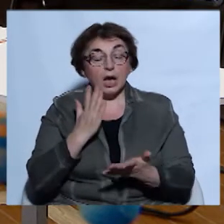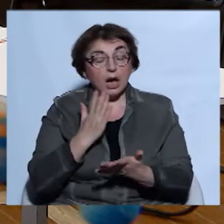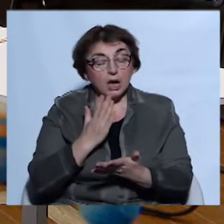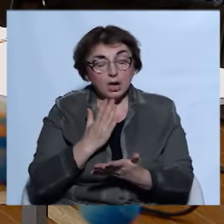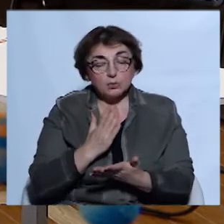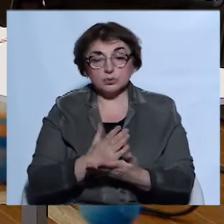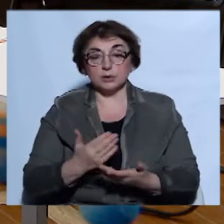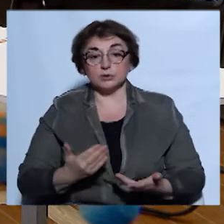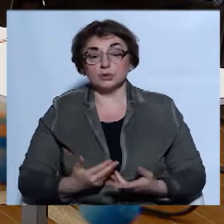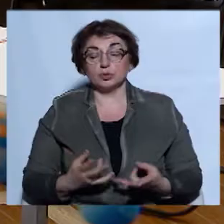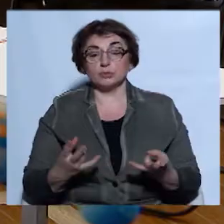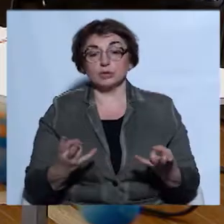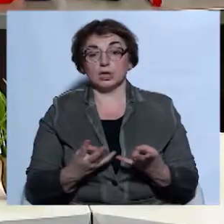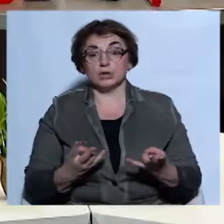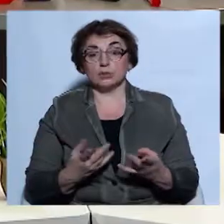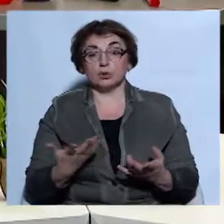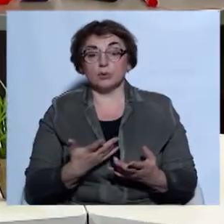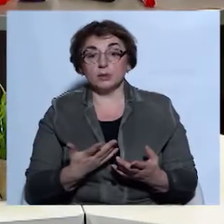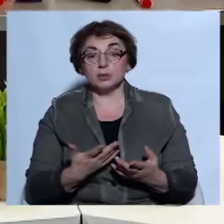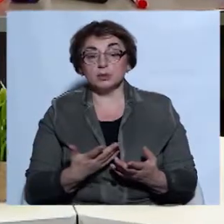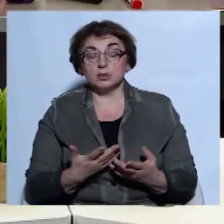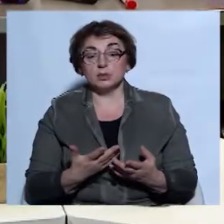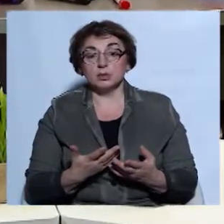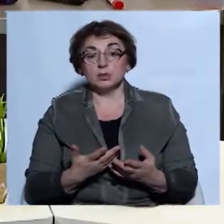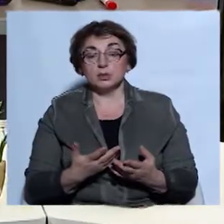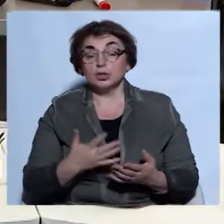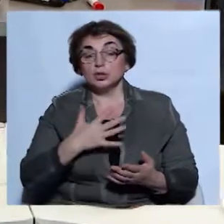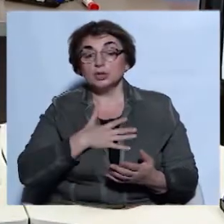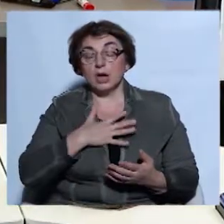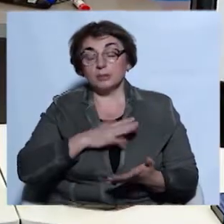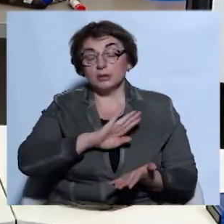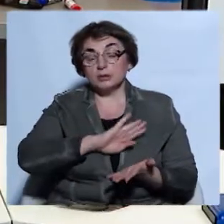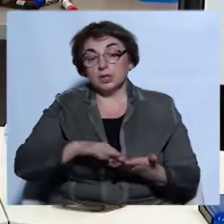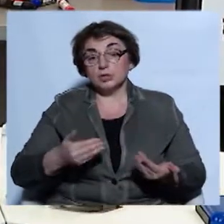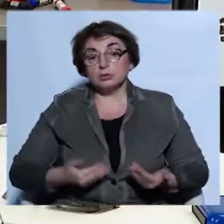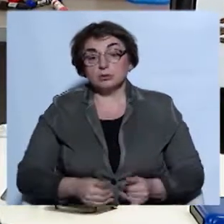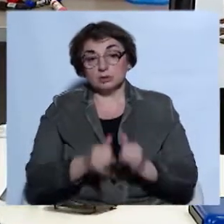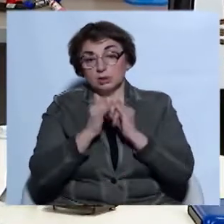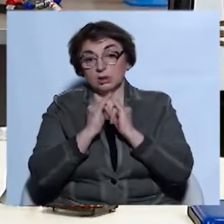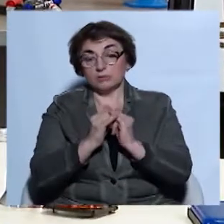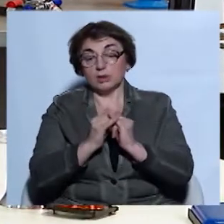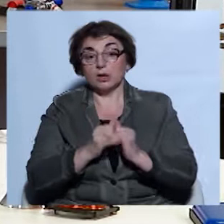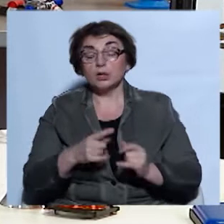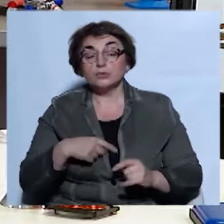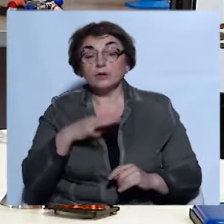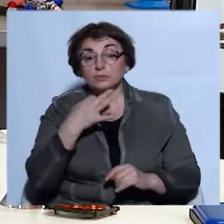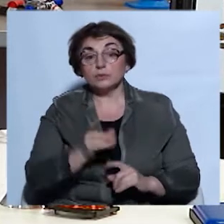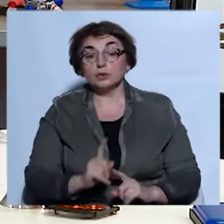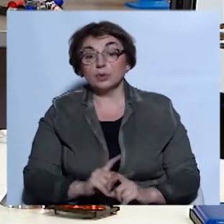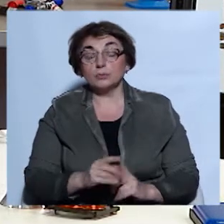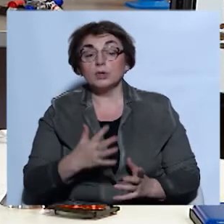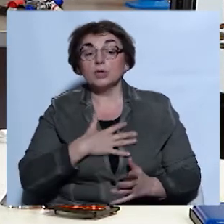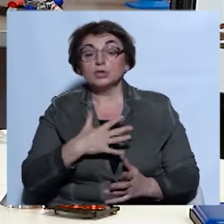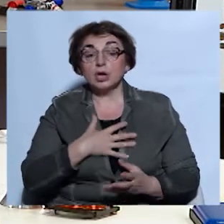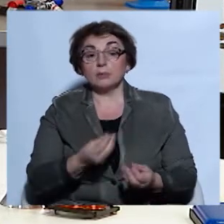სასიცოცხლო დაუცილებელი ნივთიერება, რომელზეც საერთოდ რომლის გარეშეც სიცოცხლე წარმოუდგენელია, ხო? და ჩვენ ვთქვით,